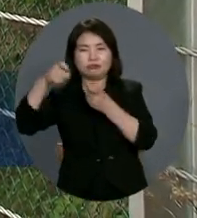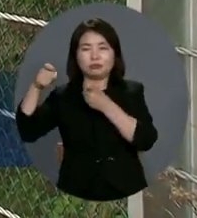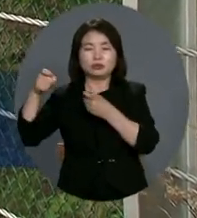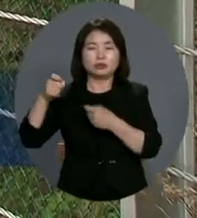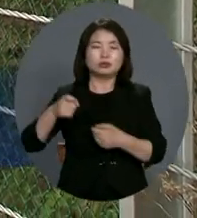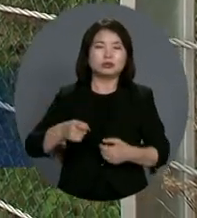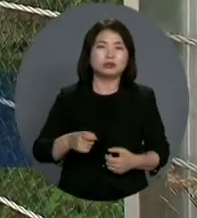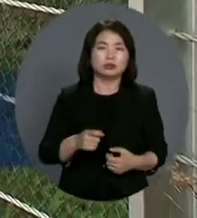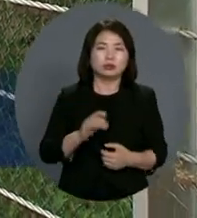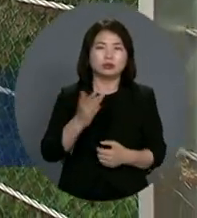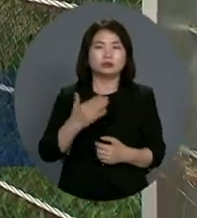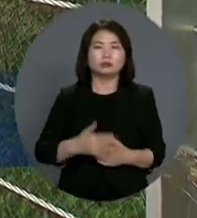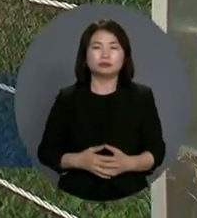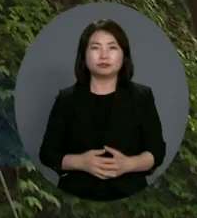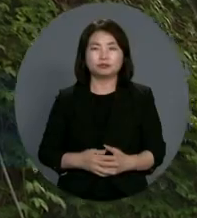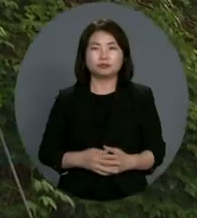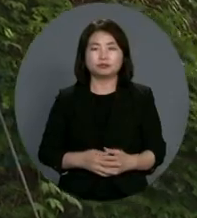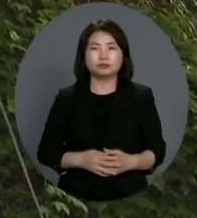장비로 풀어내고.